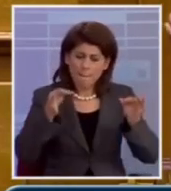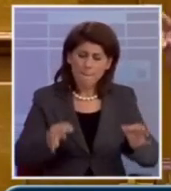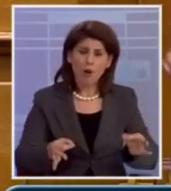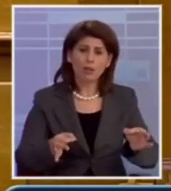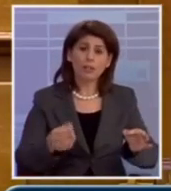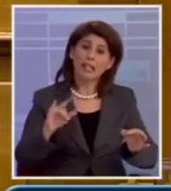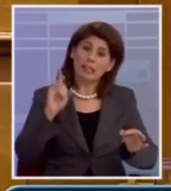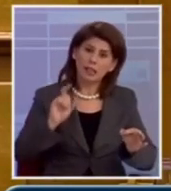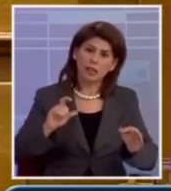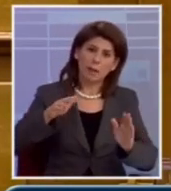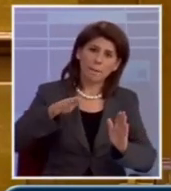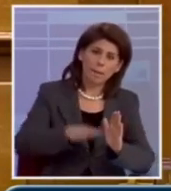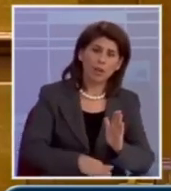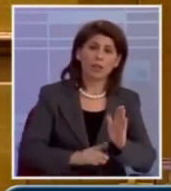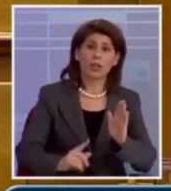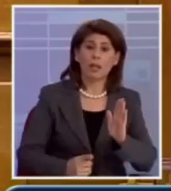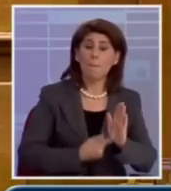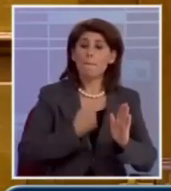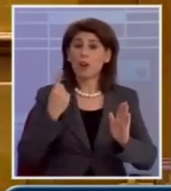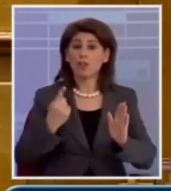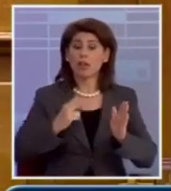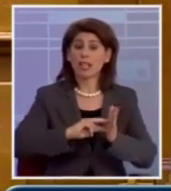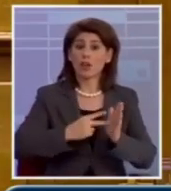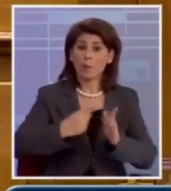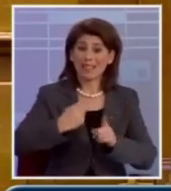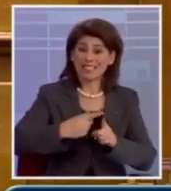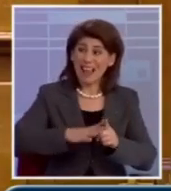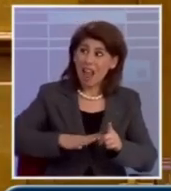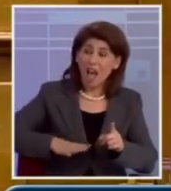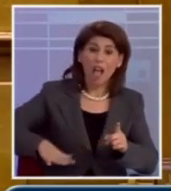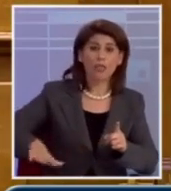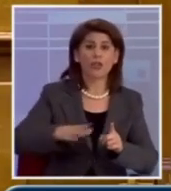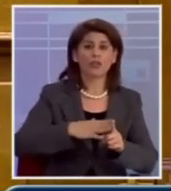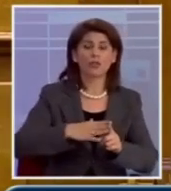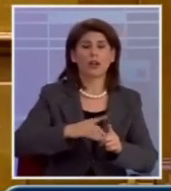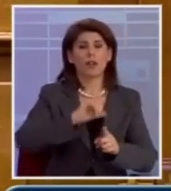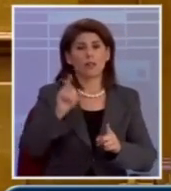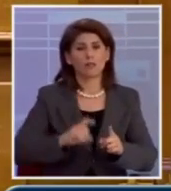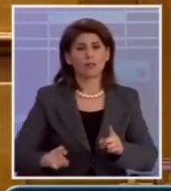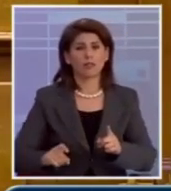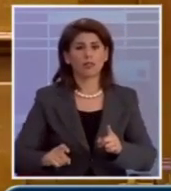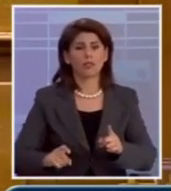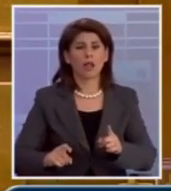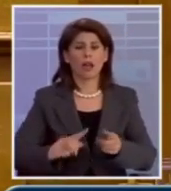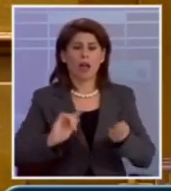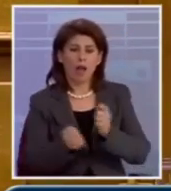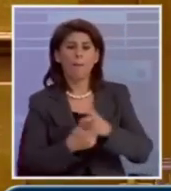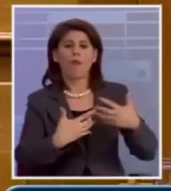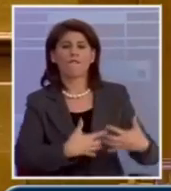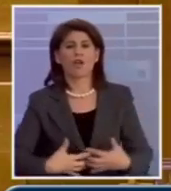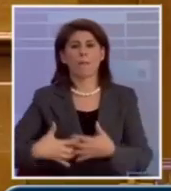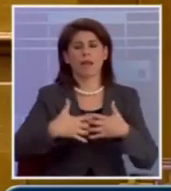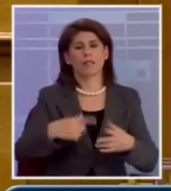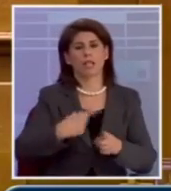έως μειούμενη. Και για πρώτη φορά στην οικονομία της χώρας βιώσαμε μια τρομερή αποβιομηχάνηση της